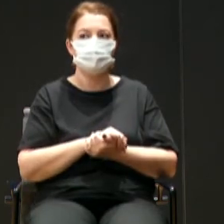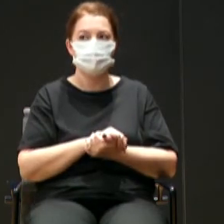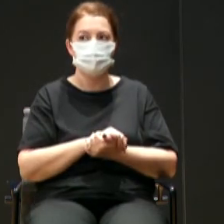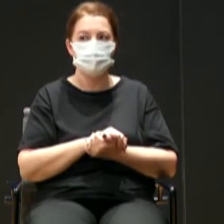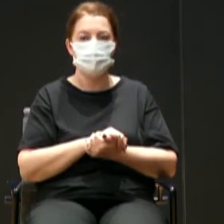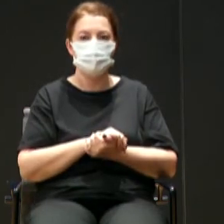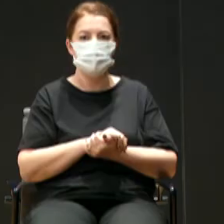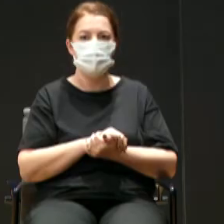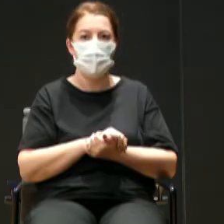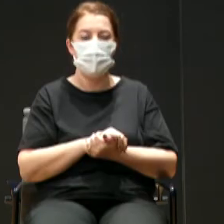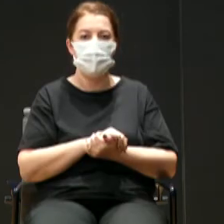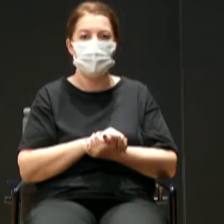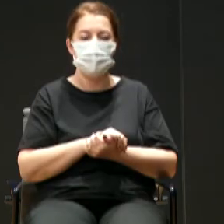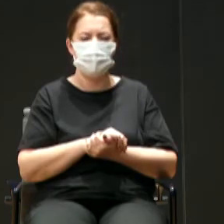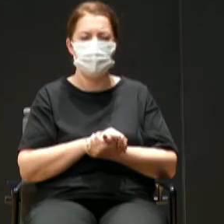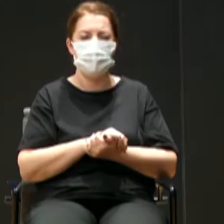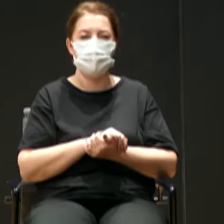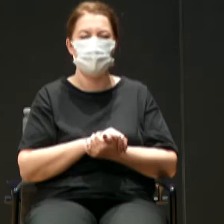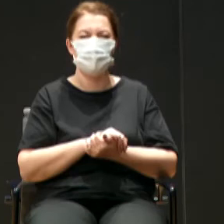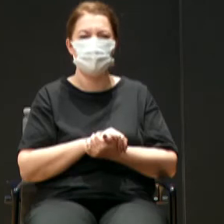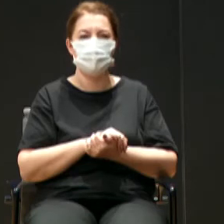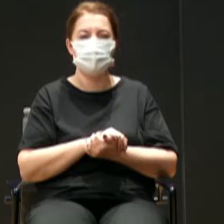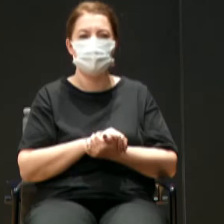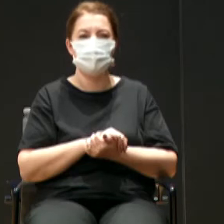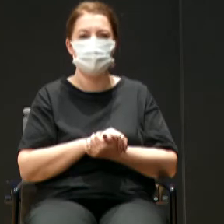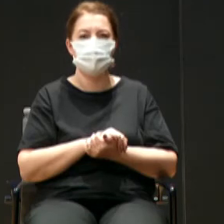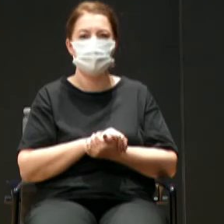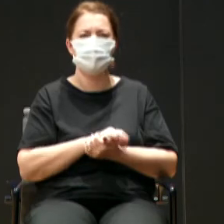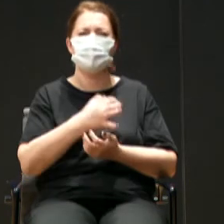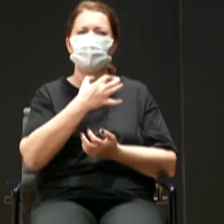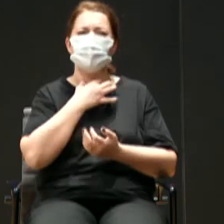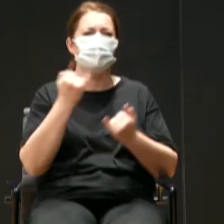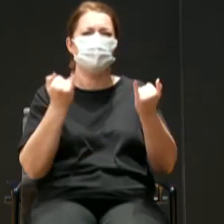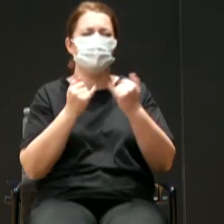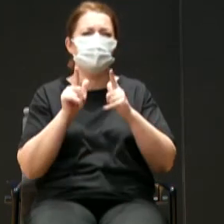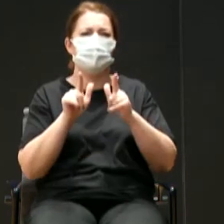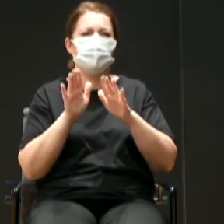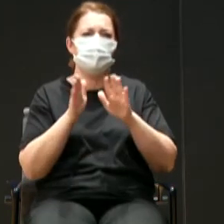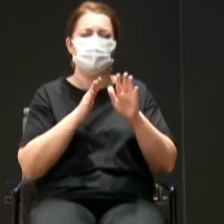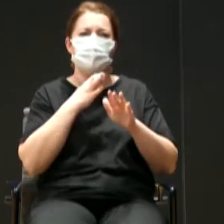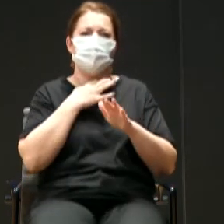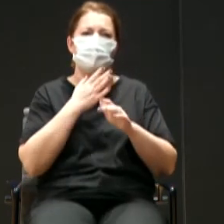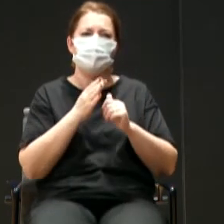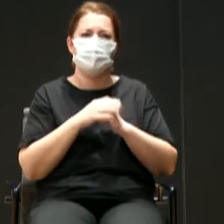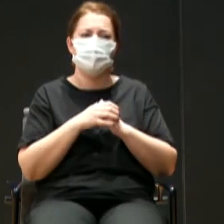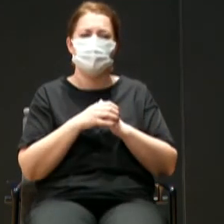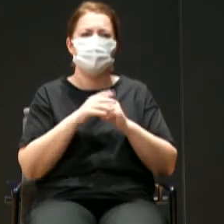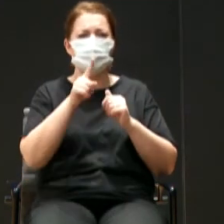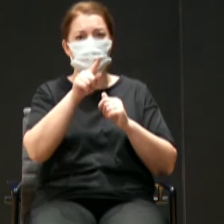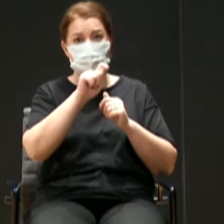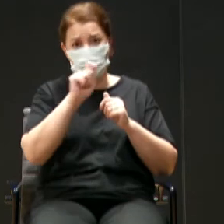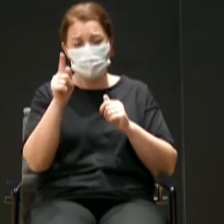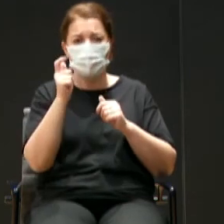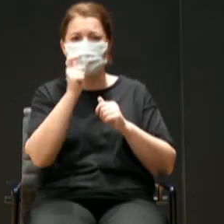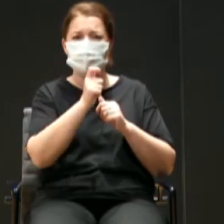Neşet o milletin, Bey. O milletin aramını yiyecek. Neşet Bey, lütfen. Yani bir şey söylediniz. Mülayim Bey cevap veriyor. Ben